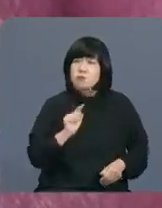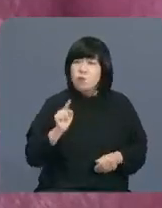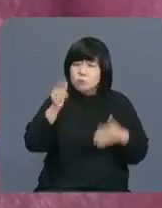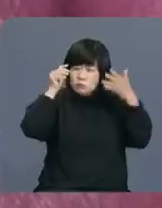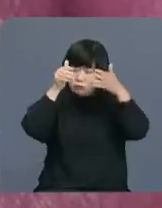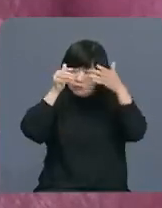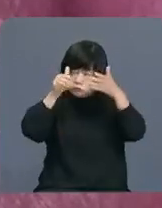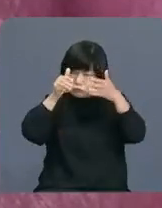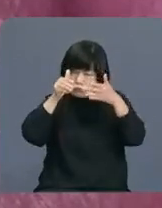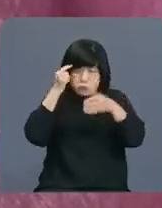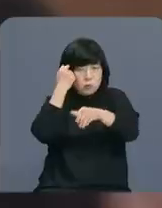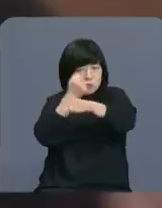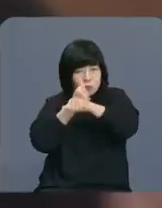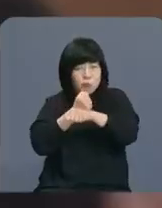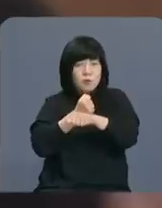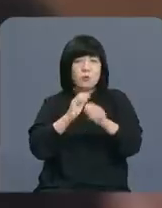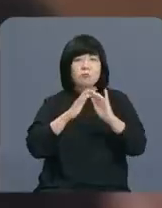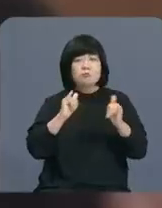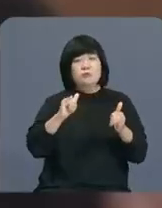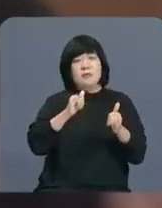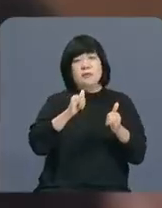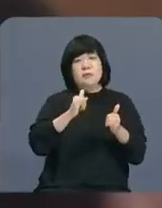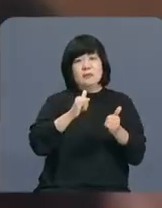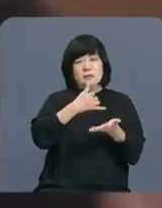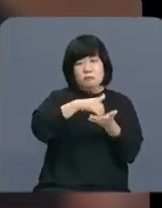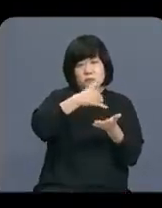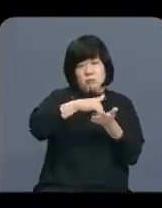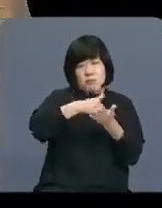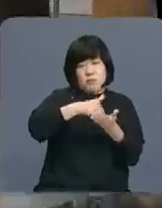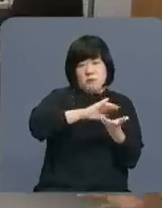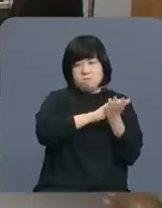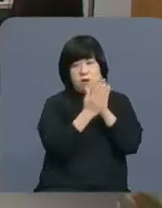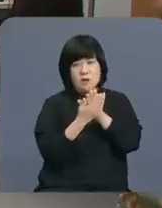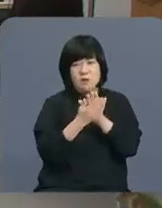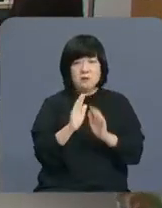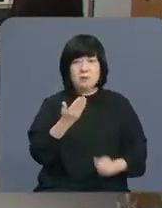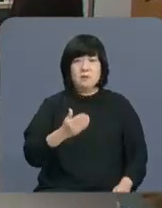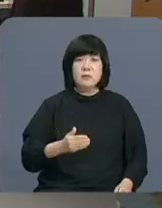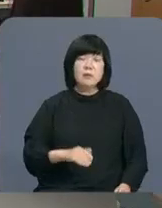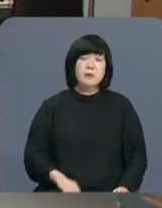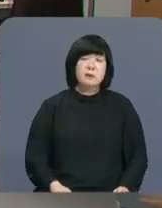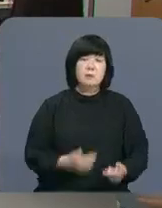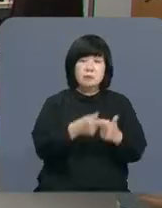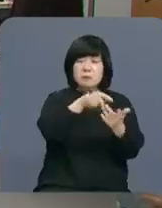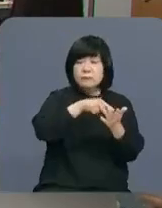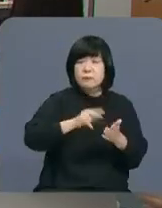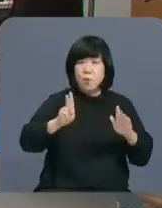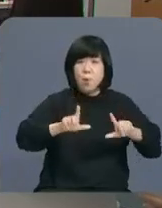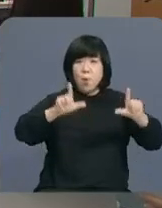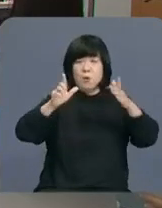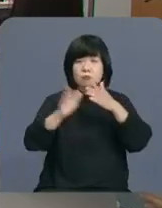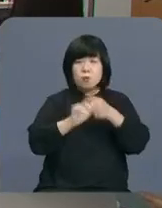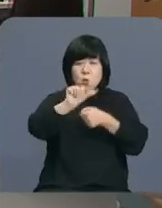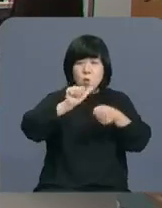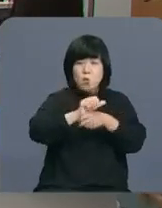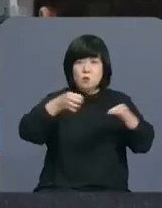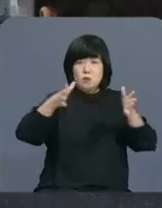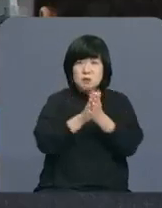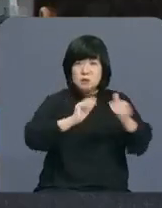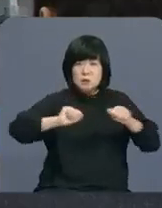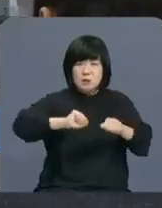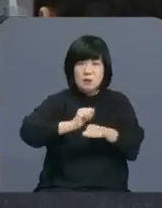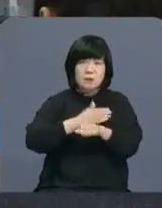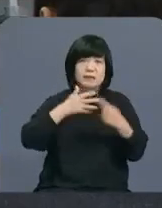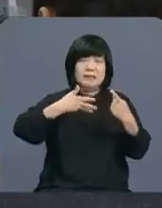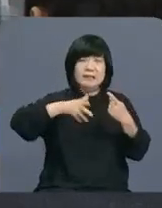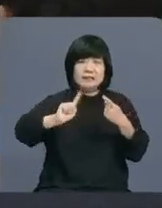주력했던 부산시의 인구 정책도 대폭 수정됩니다. 부산시는 올해부터 5년간 시행할